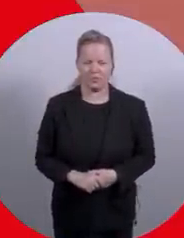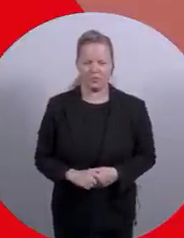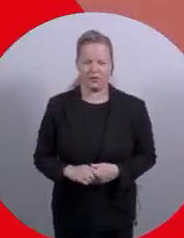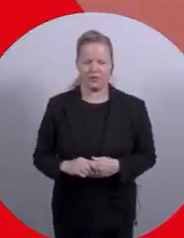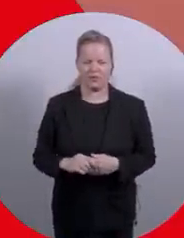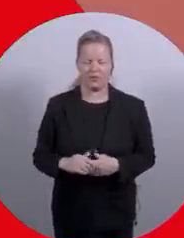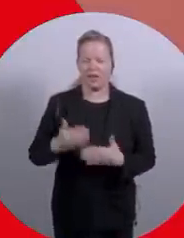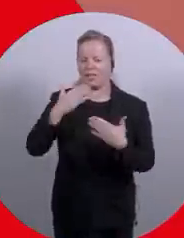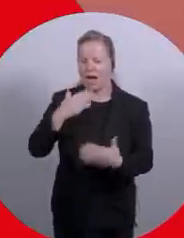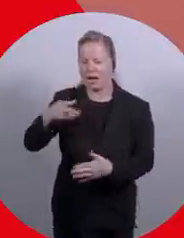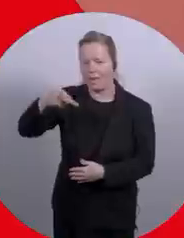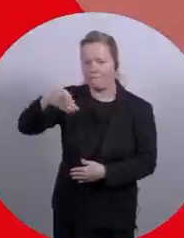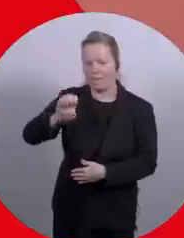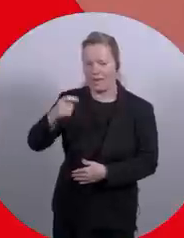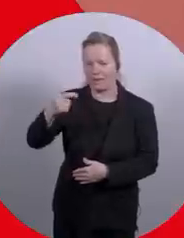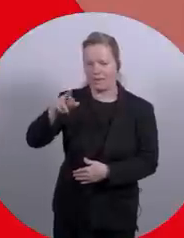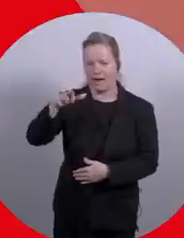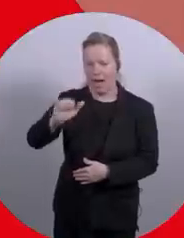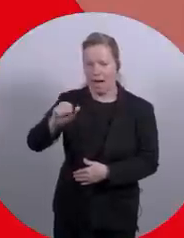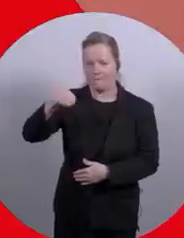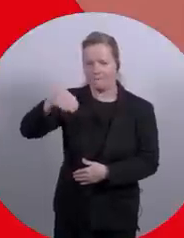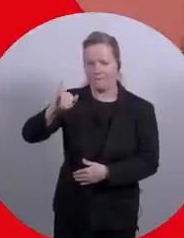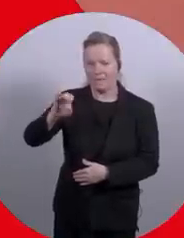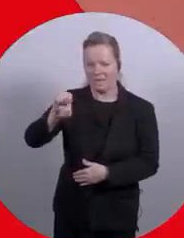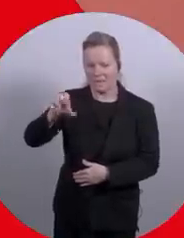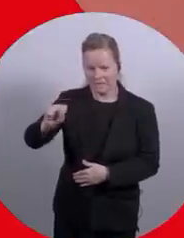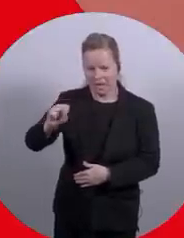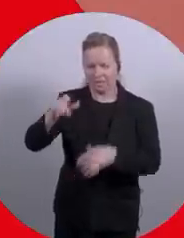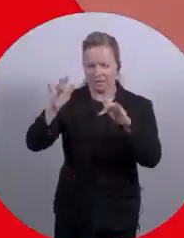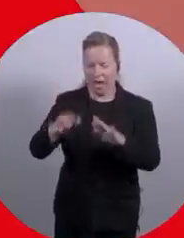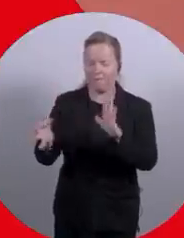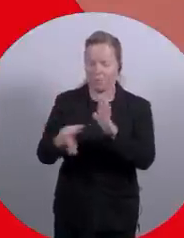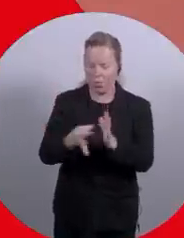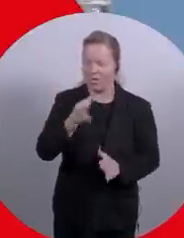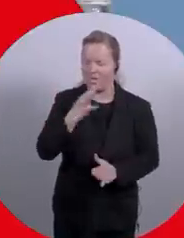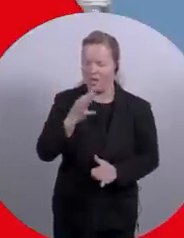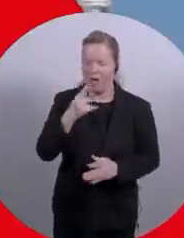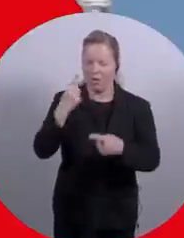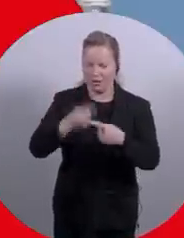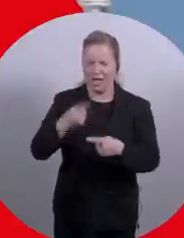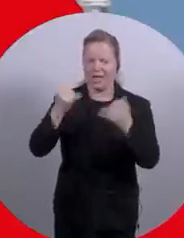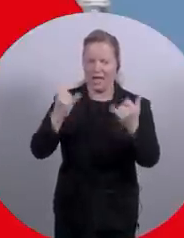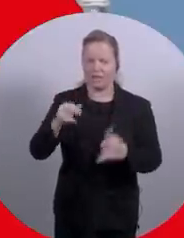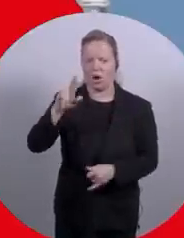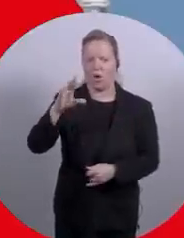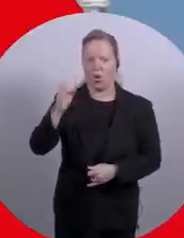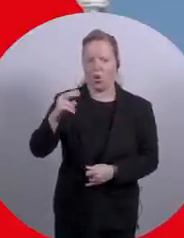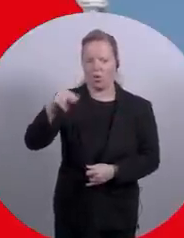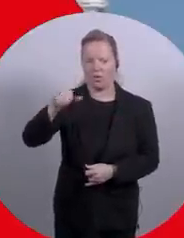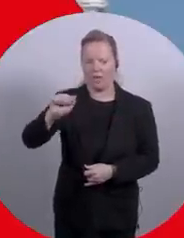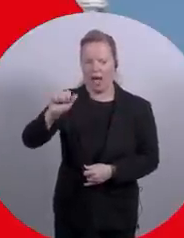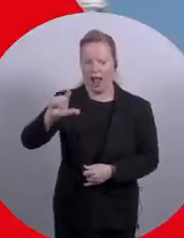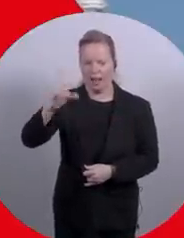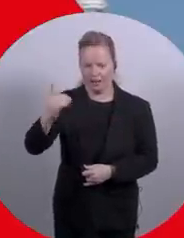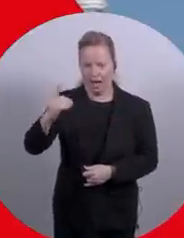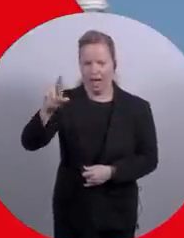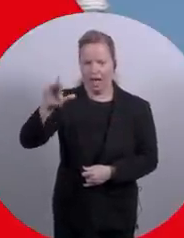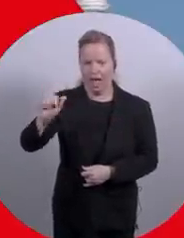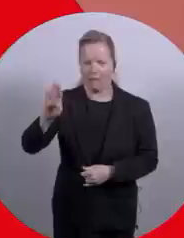danke Peter Punkt Landung auf drei Minuten zu Wort gemeldet Ronald Rapid und in vorbereitungs-